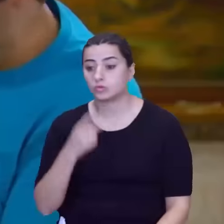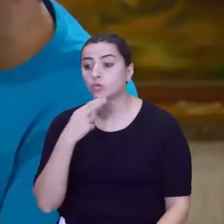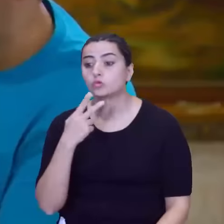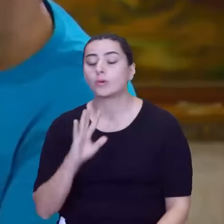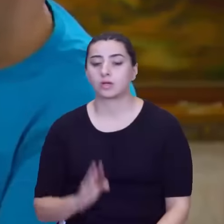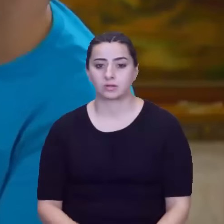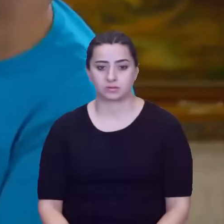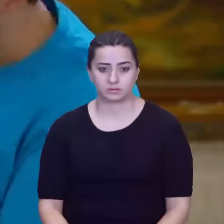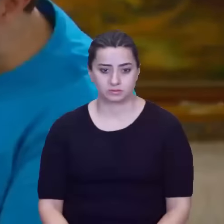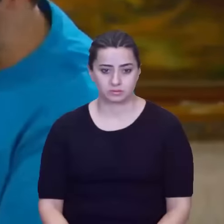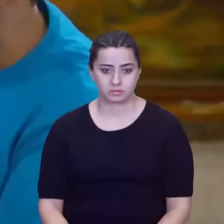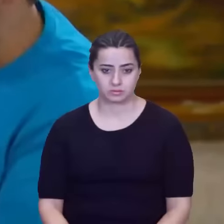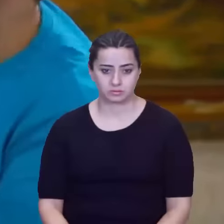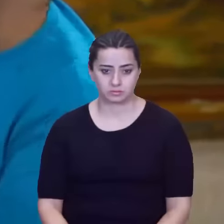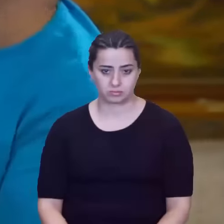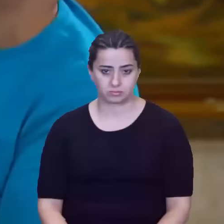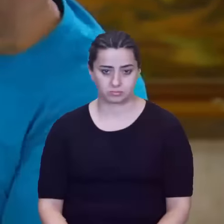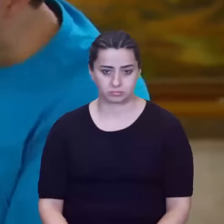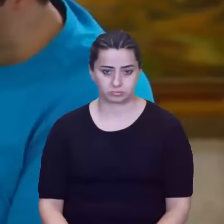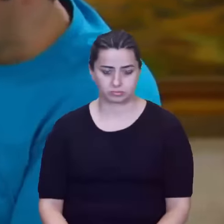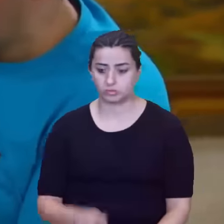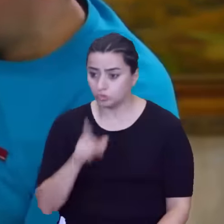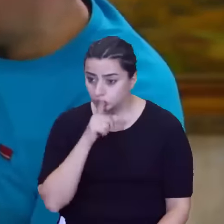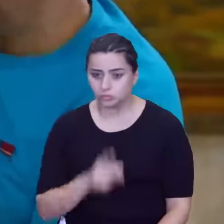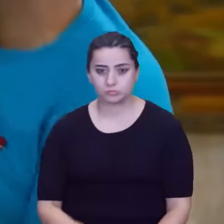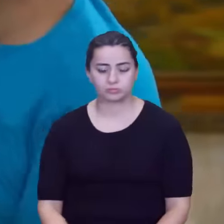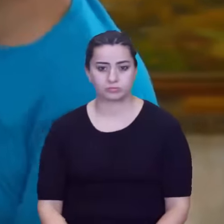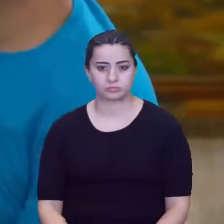Konuşma. Sus. Ya sus.